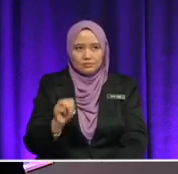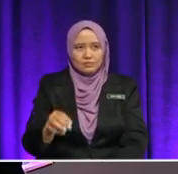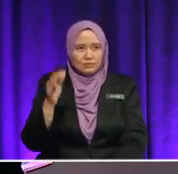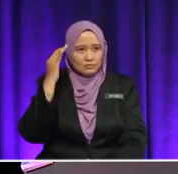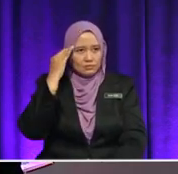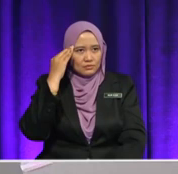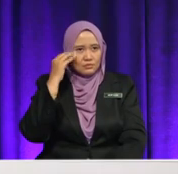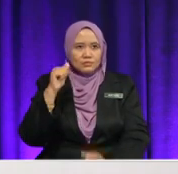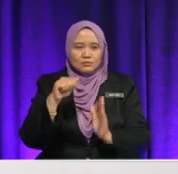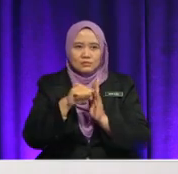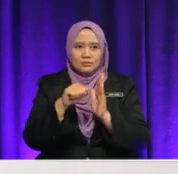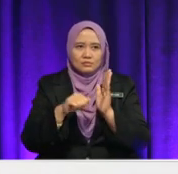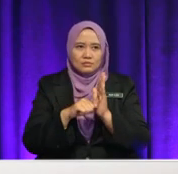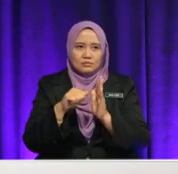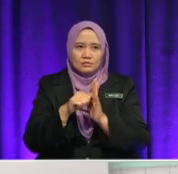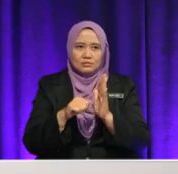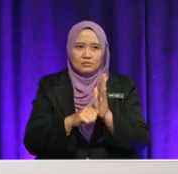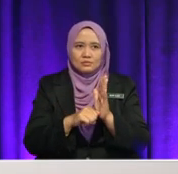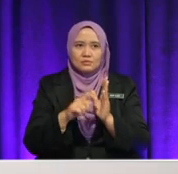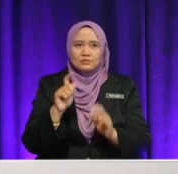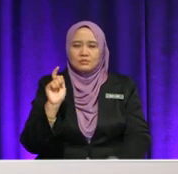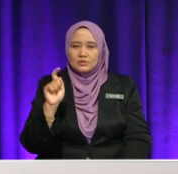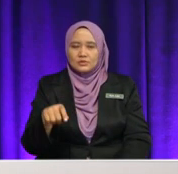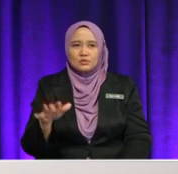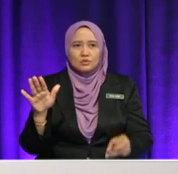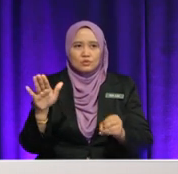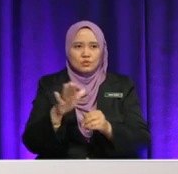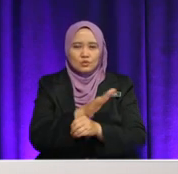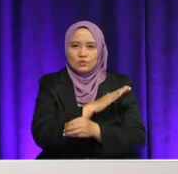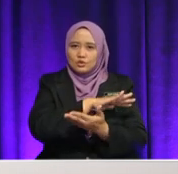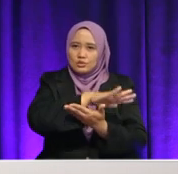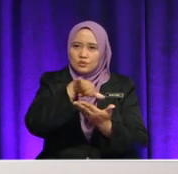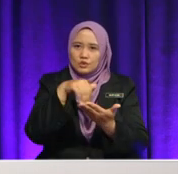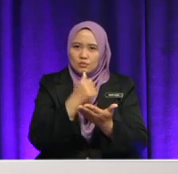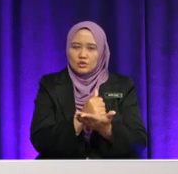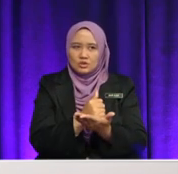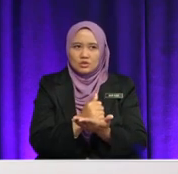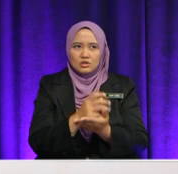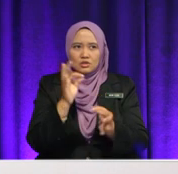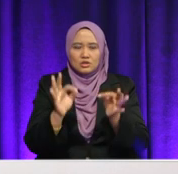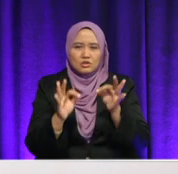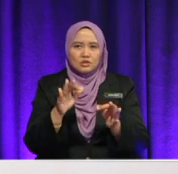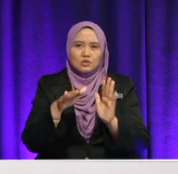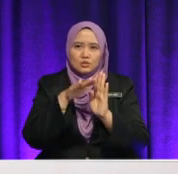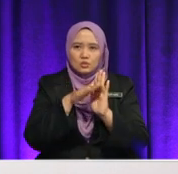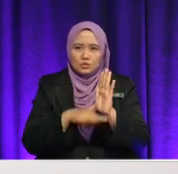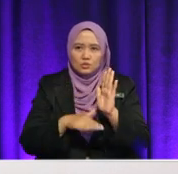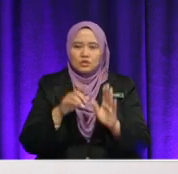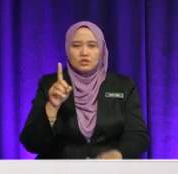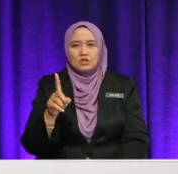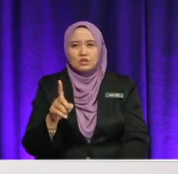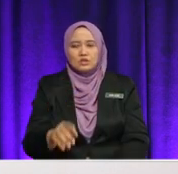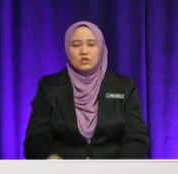syarat menjadi penghuni mesti cukup keseluruhan kurang satu bermaksud kita sudah menyangkal